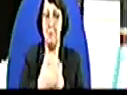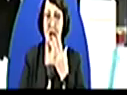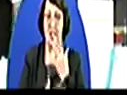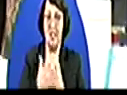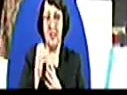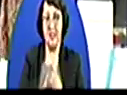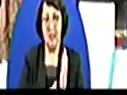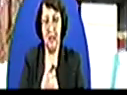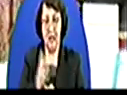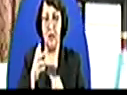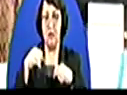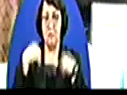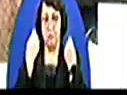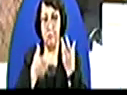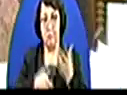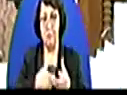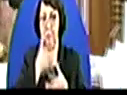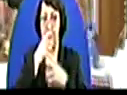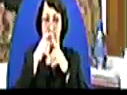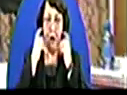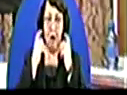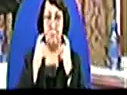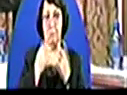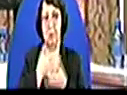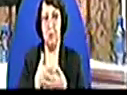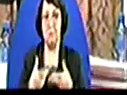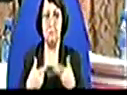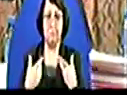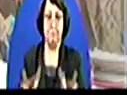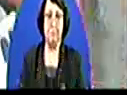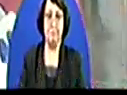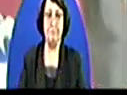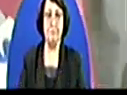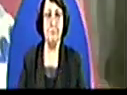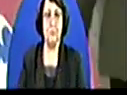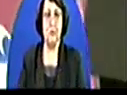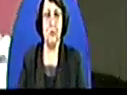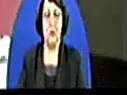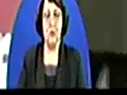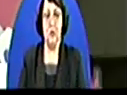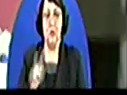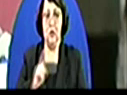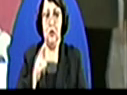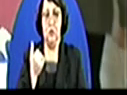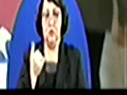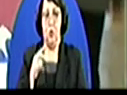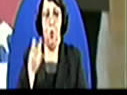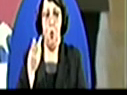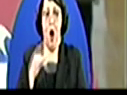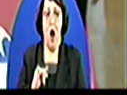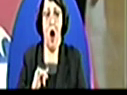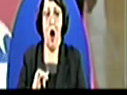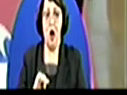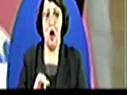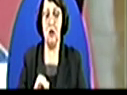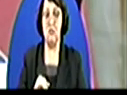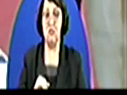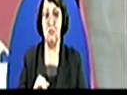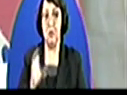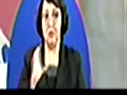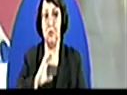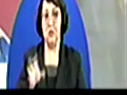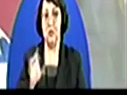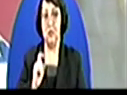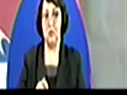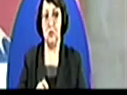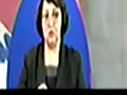хаалт хандивллаа. Тэд цаашид ч хандивын аянд нэгдэх юм байна. Одоо зунхаа нэгэмлэгийн хувьс бол одоо маш